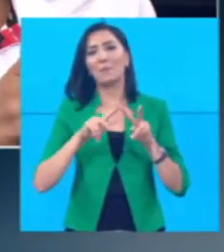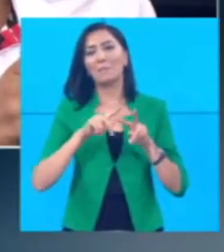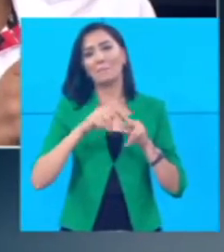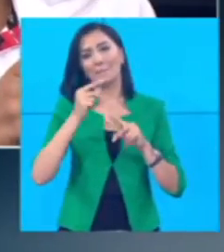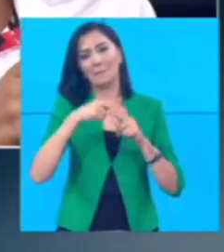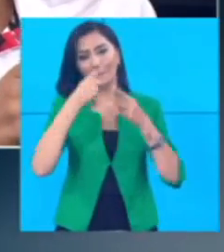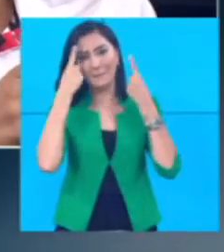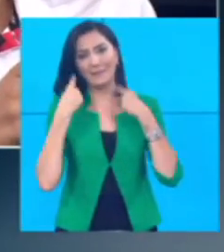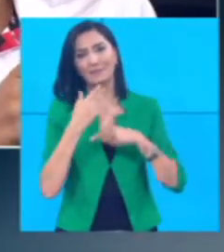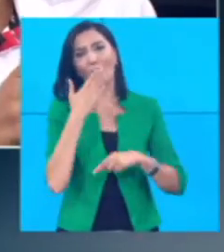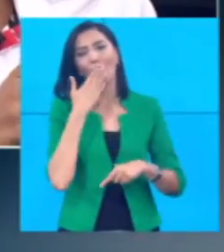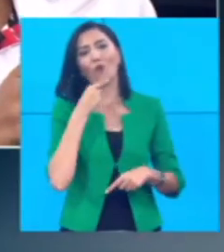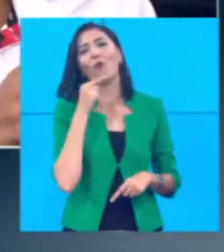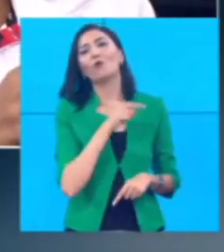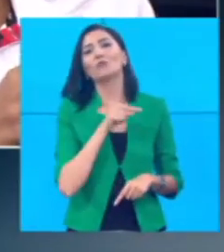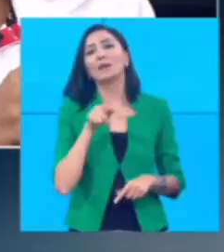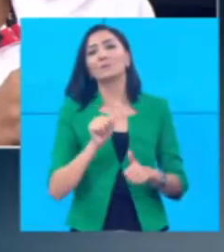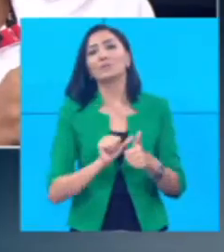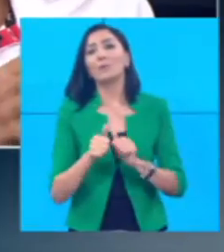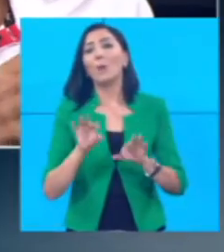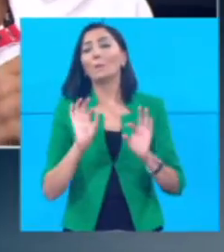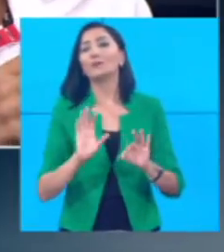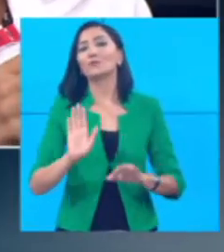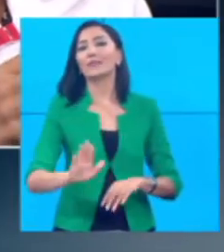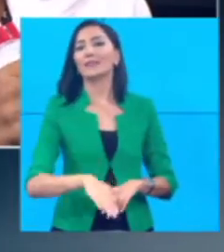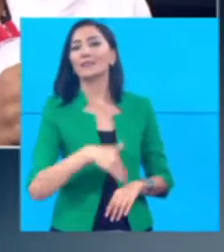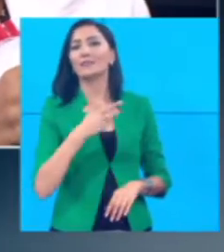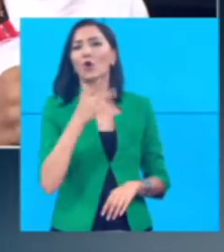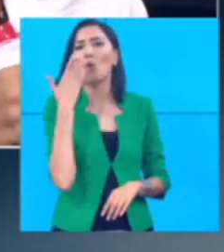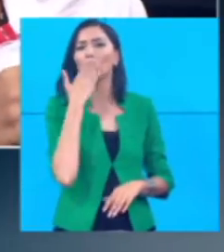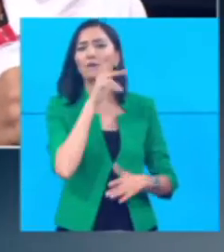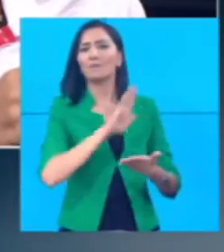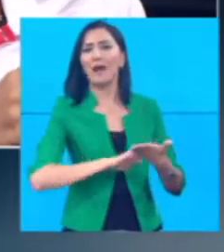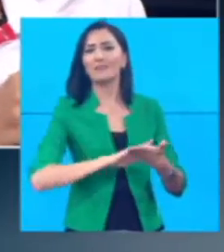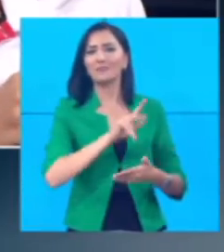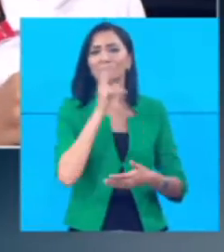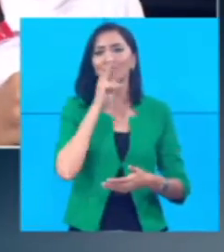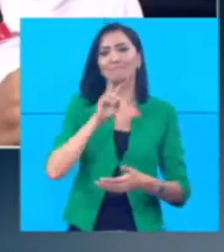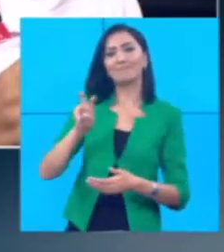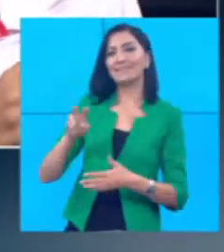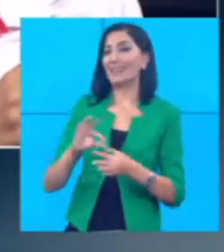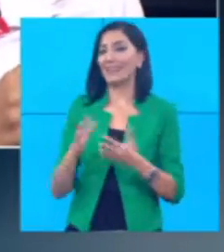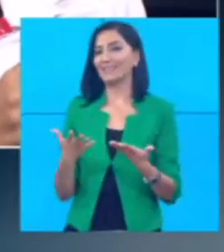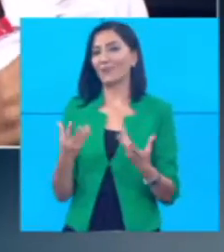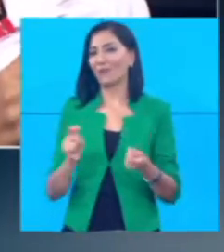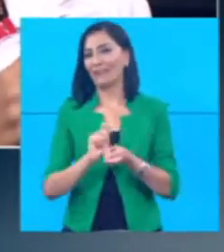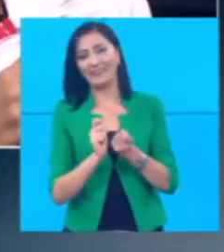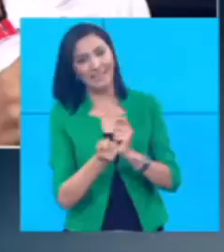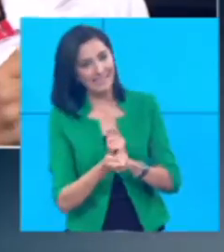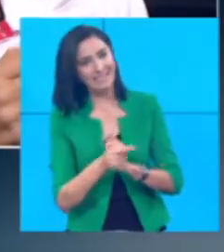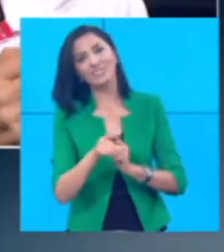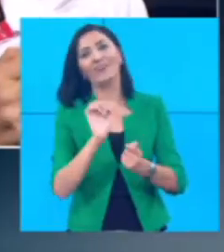İmam Hatip'te okuyorsun. Evet. Evet. Peki sen bu spora başladıktan sonra okuldaki arkadaşların sana bakış açısı nasıl